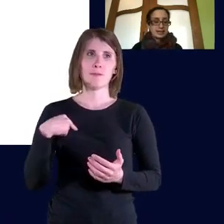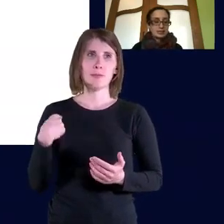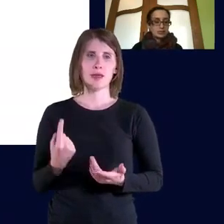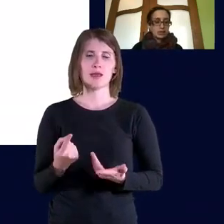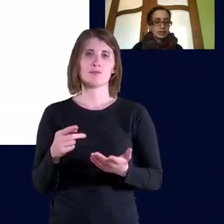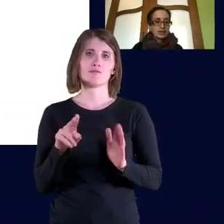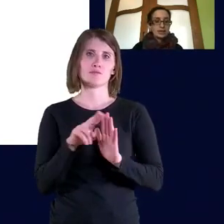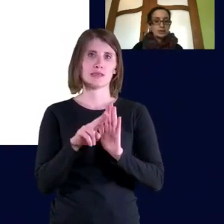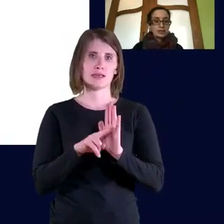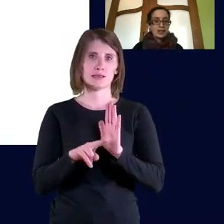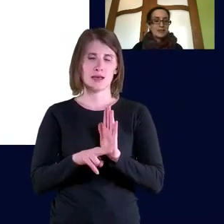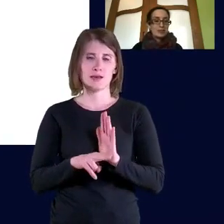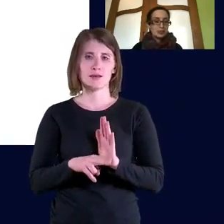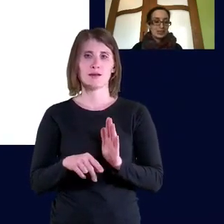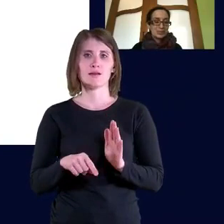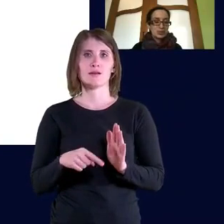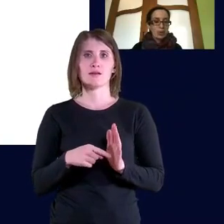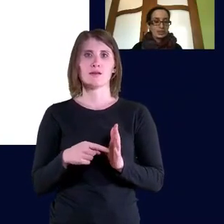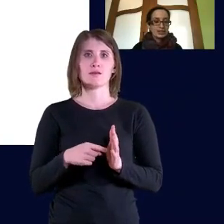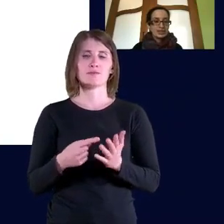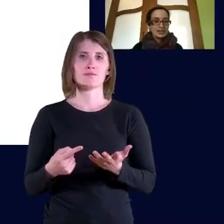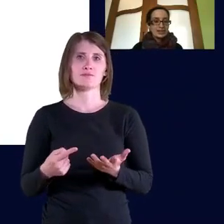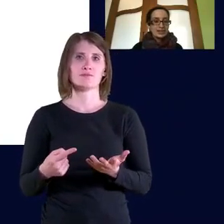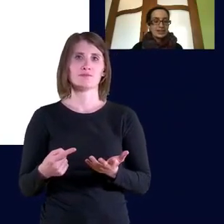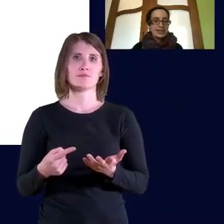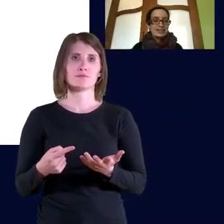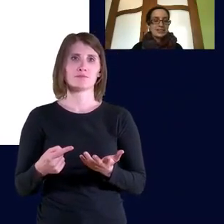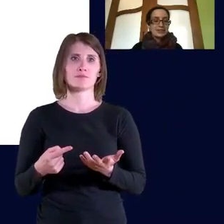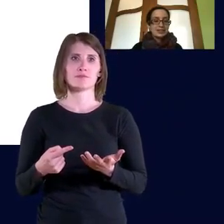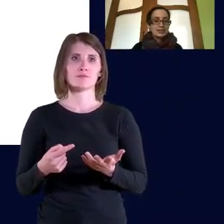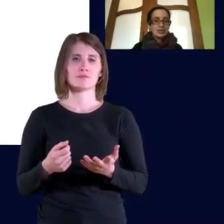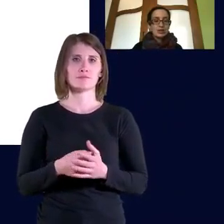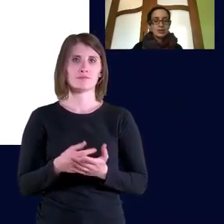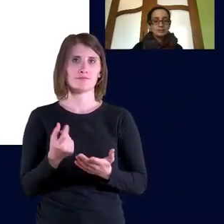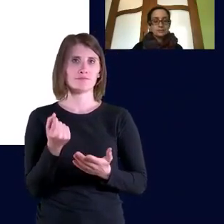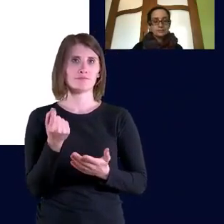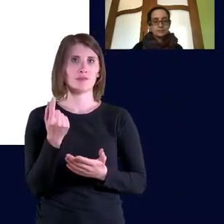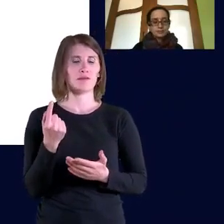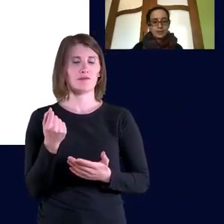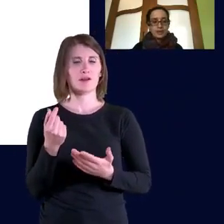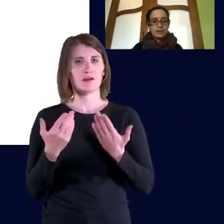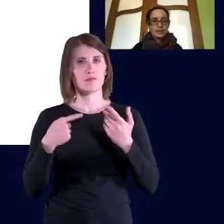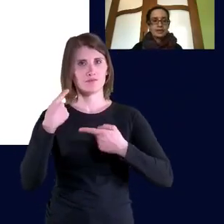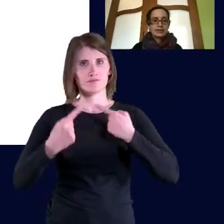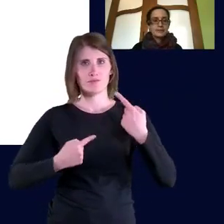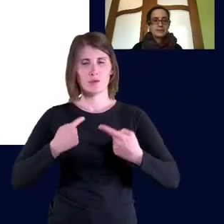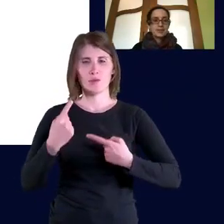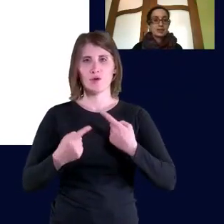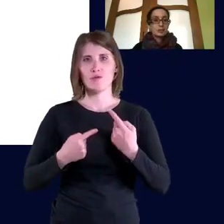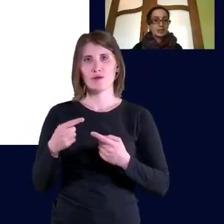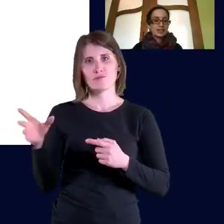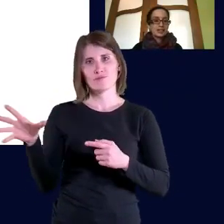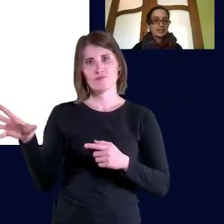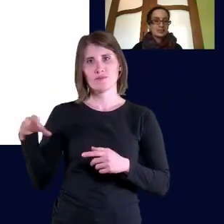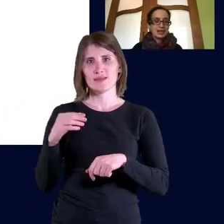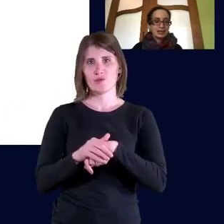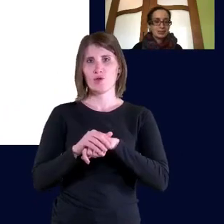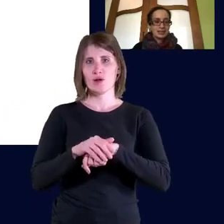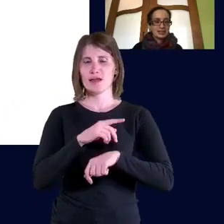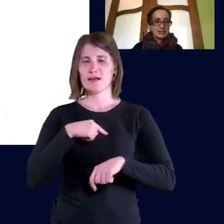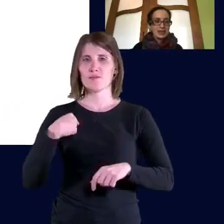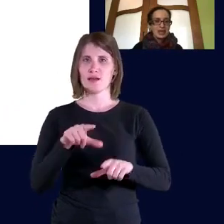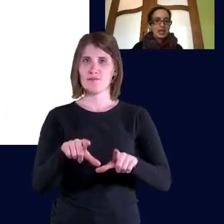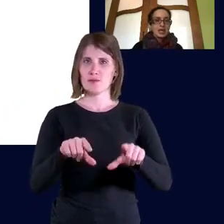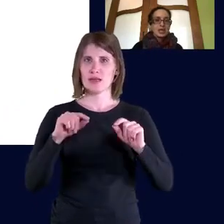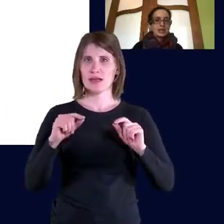zasad które Przedstawimy tutaj na przykładach za chwilkę z kolegą jak jak dobraliśmy